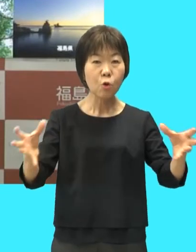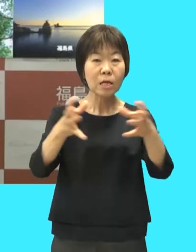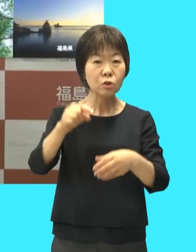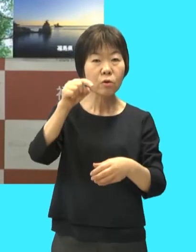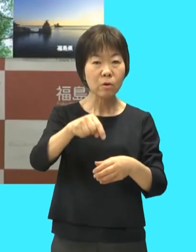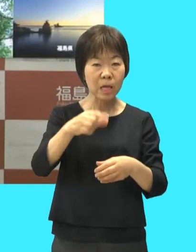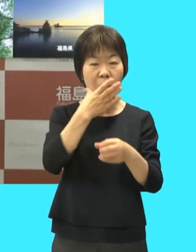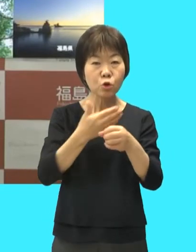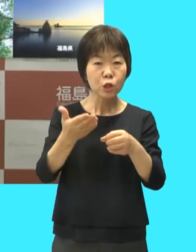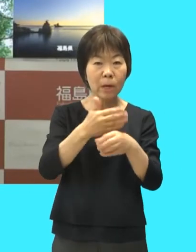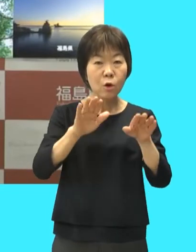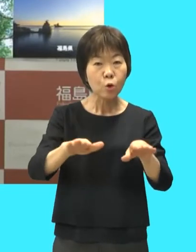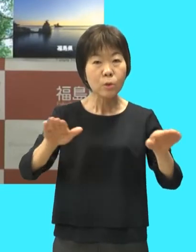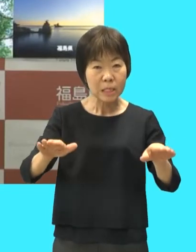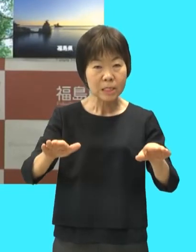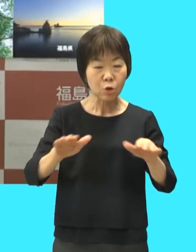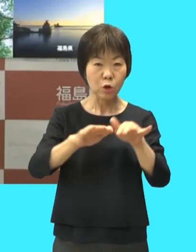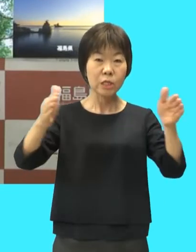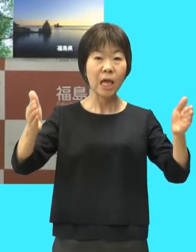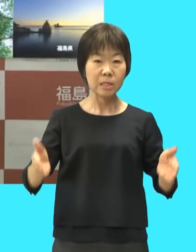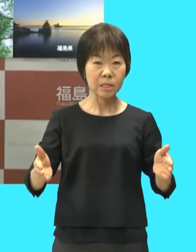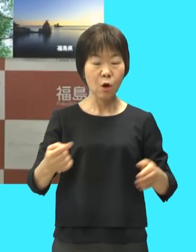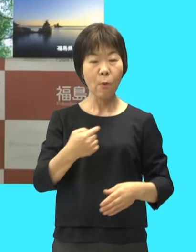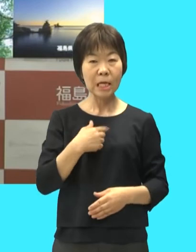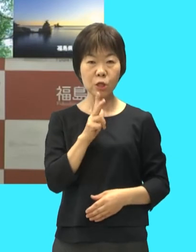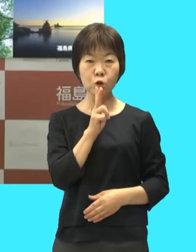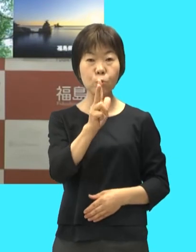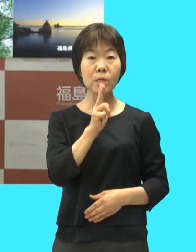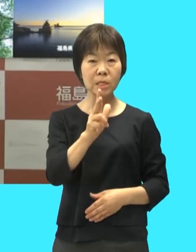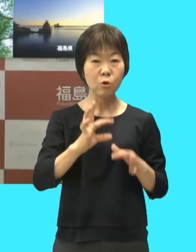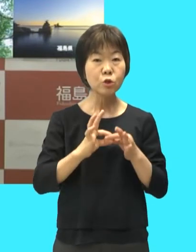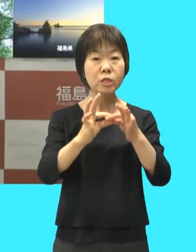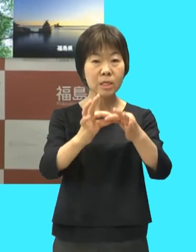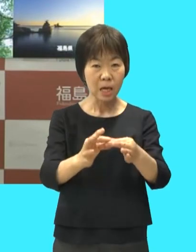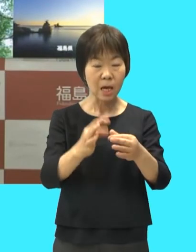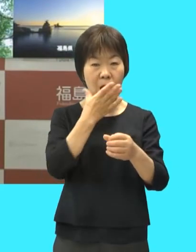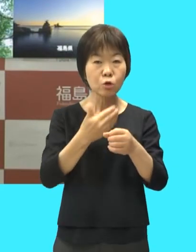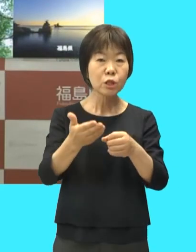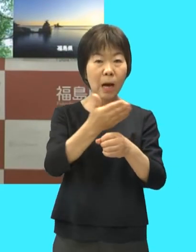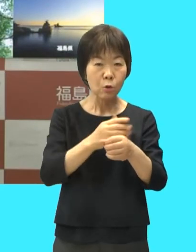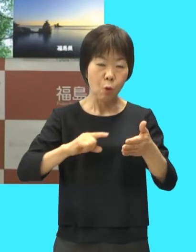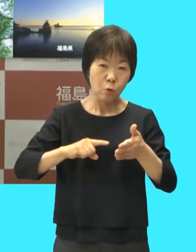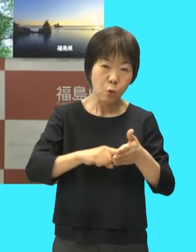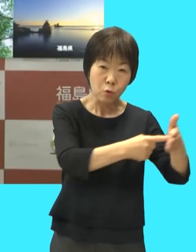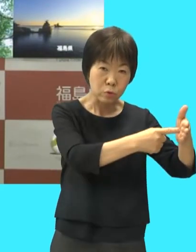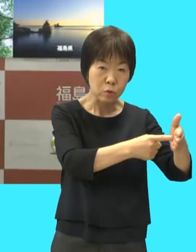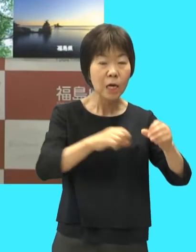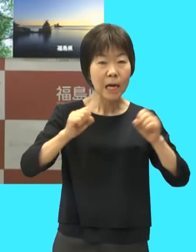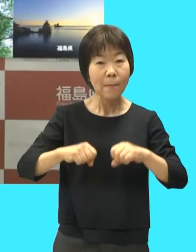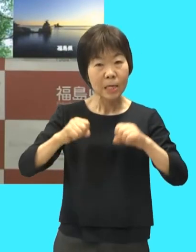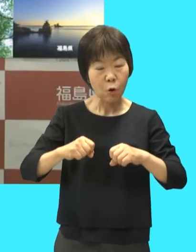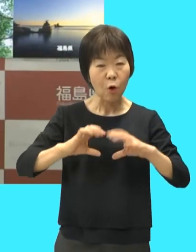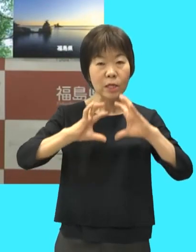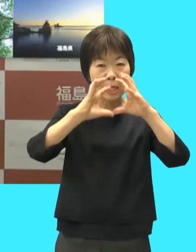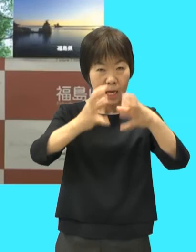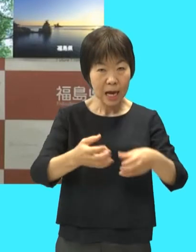の子どもたちによるステージと私のスピーチを通じて福島の努力、頑張りを世